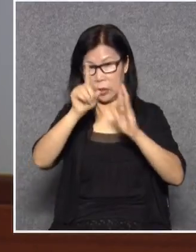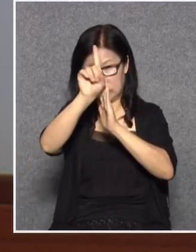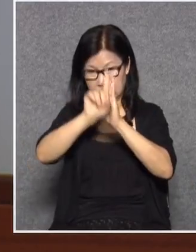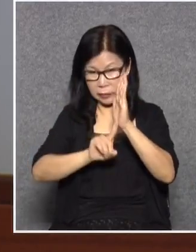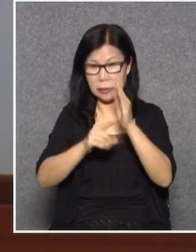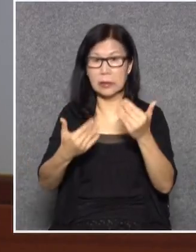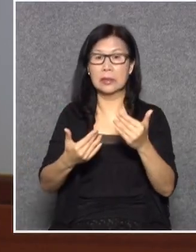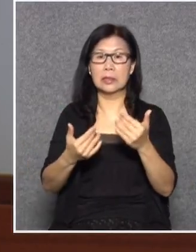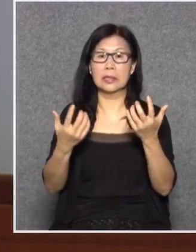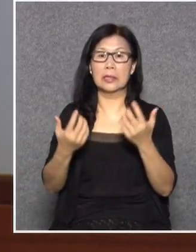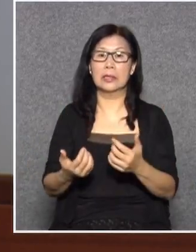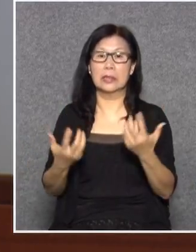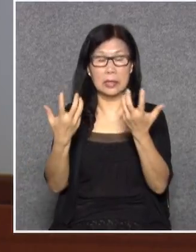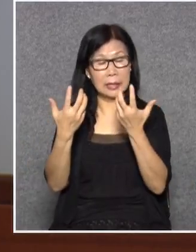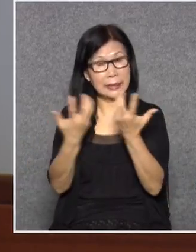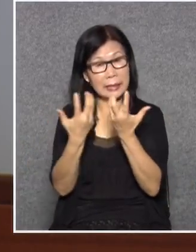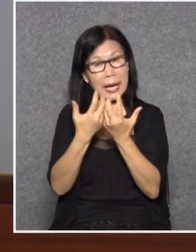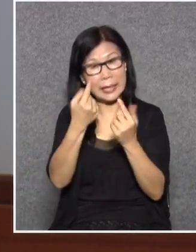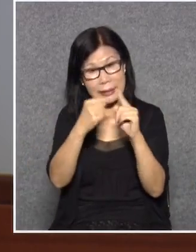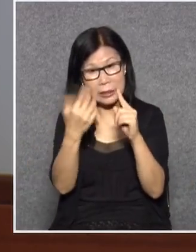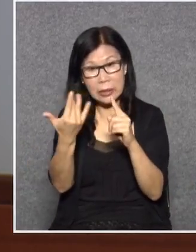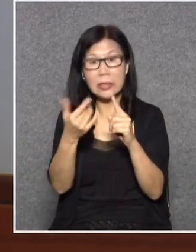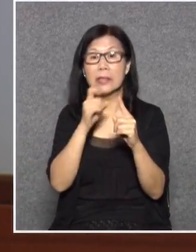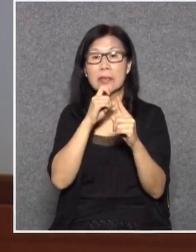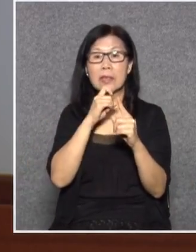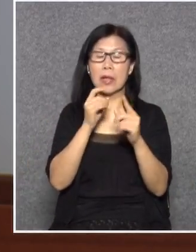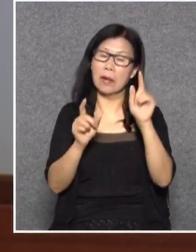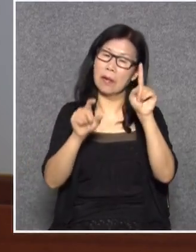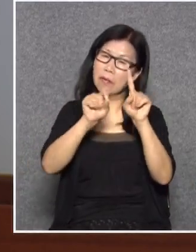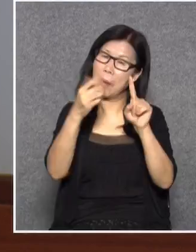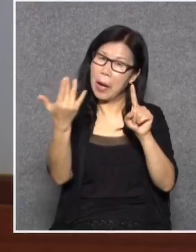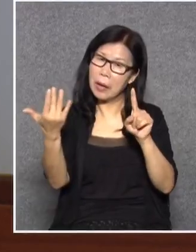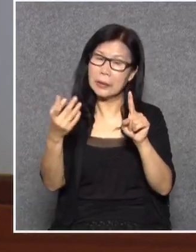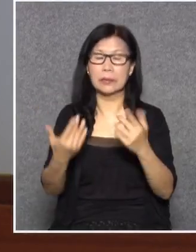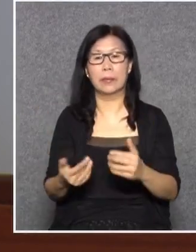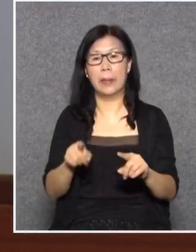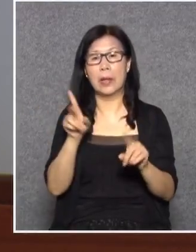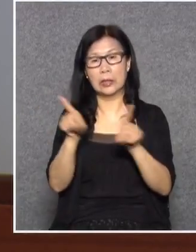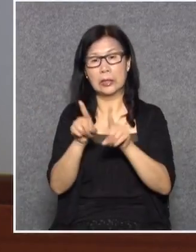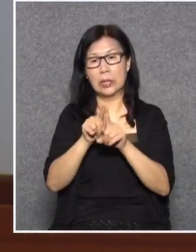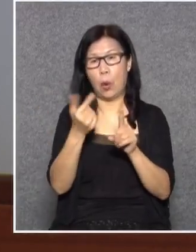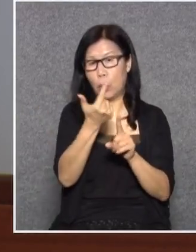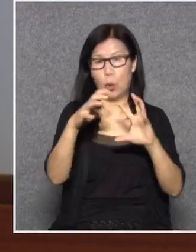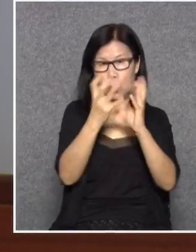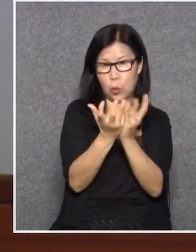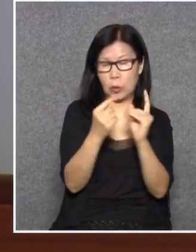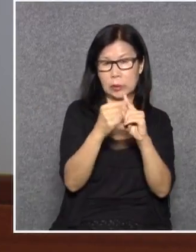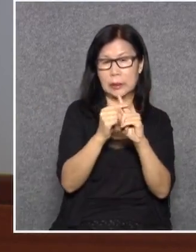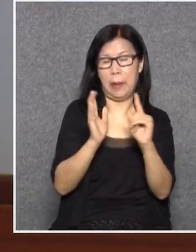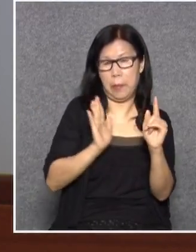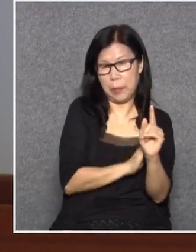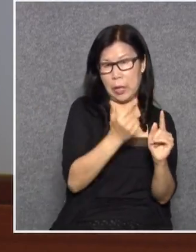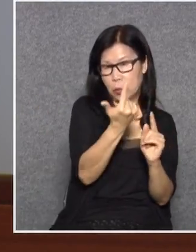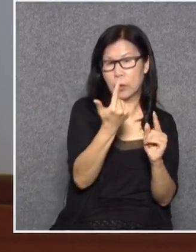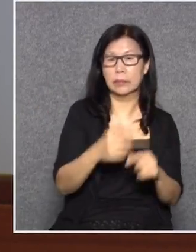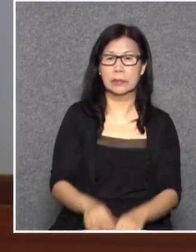論在數量上面亦或在所佔的比例上面，其實都還是非常多，是偏多的。